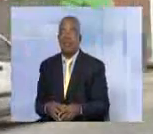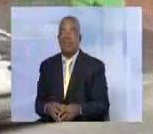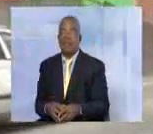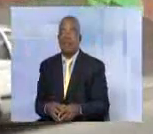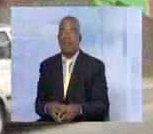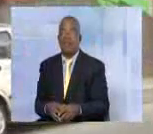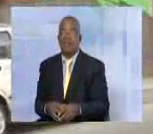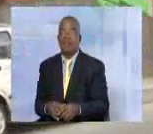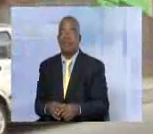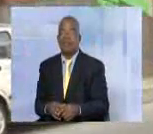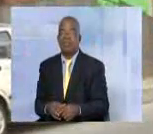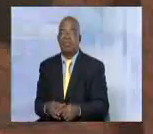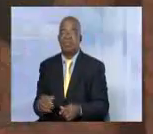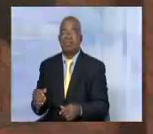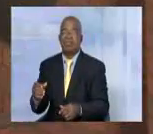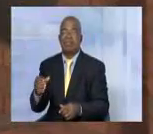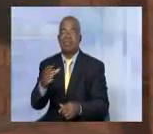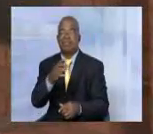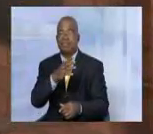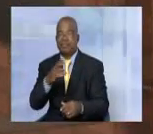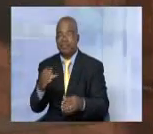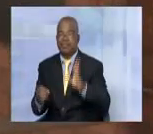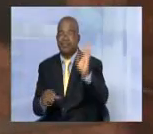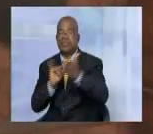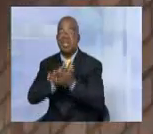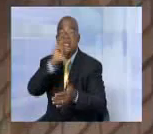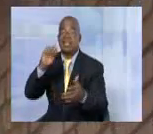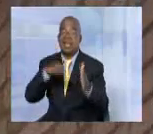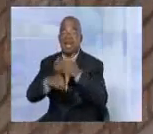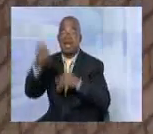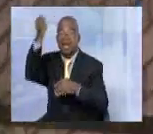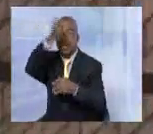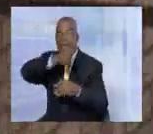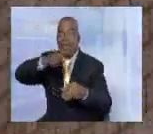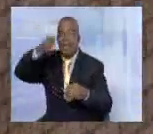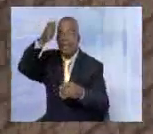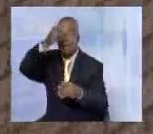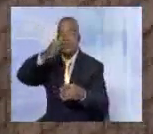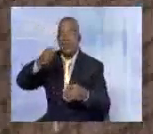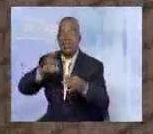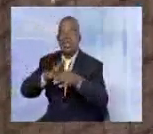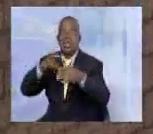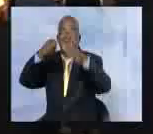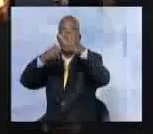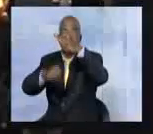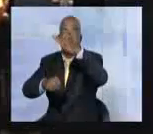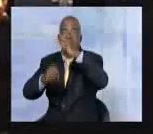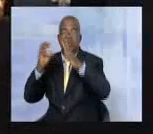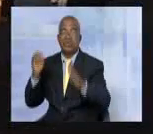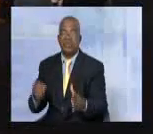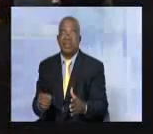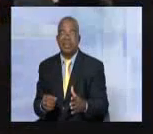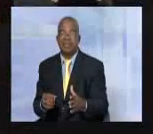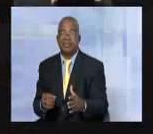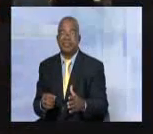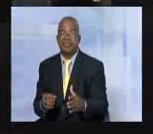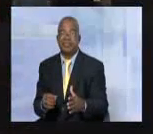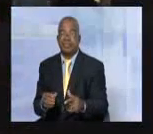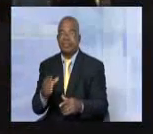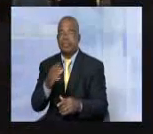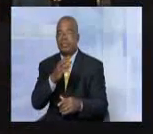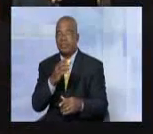Il a élu domicile au cœur de Johannesburg, dans ce vieil entrepôt de Maboneng, l'ancien quartier industriel